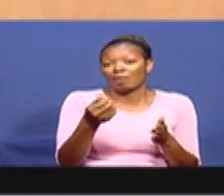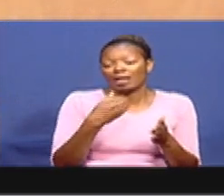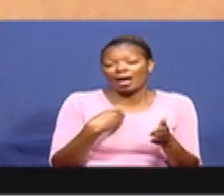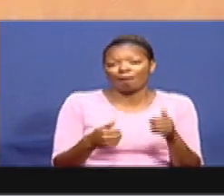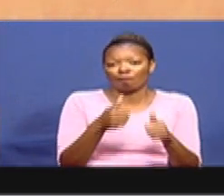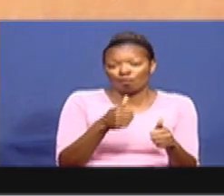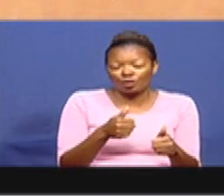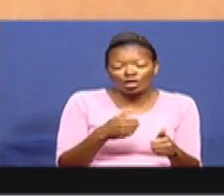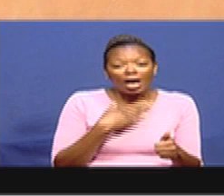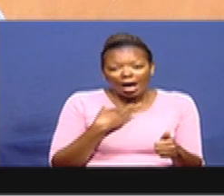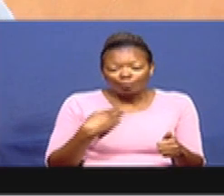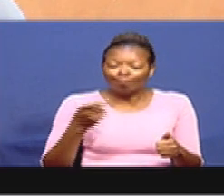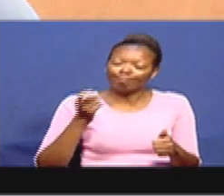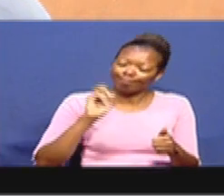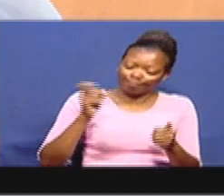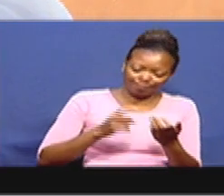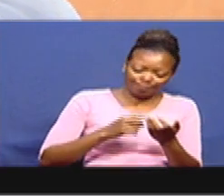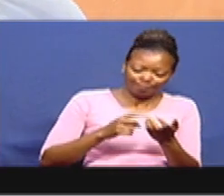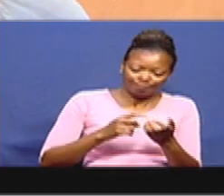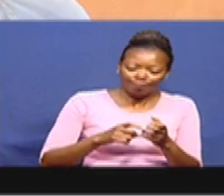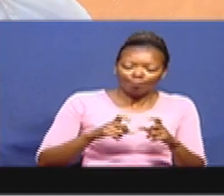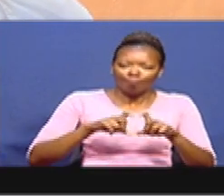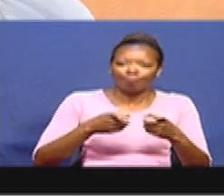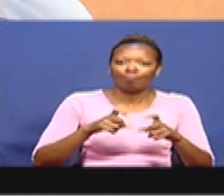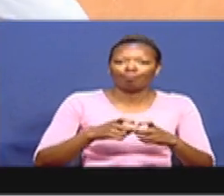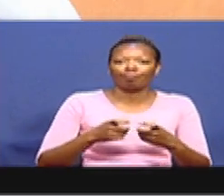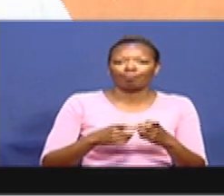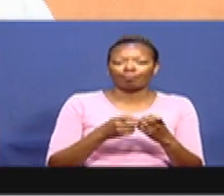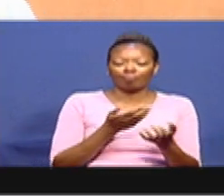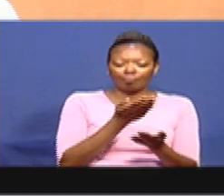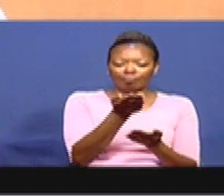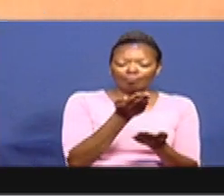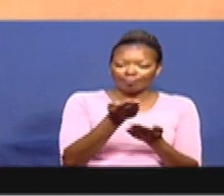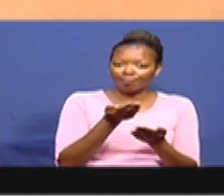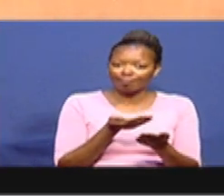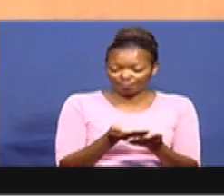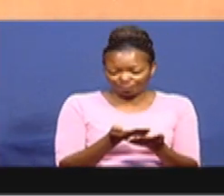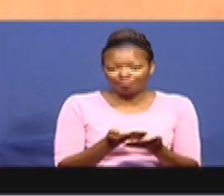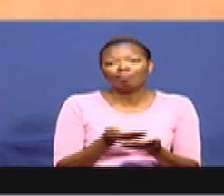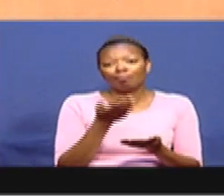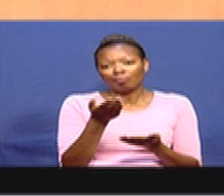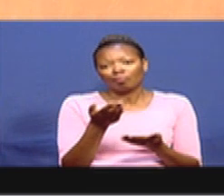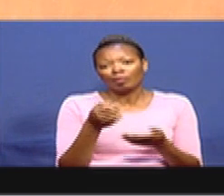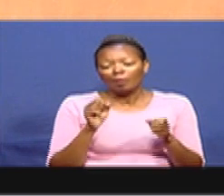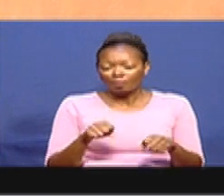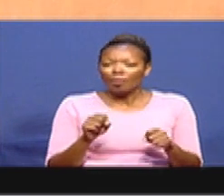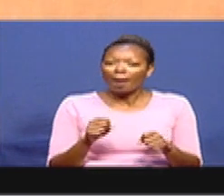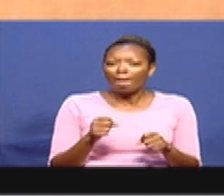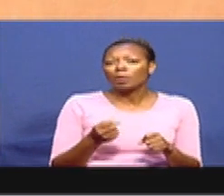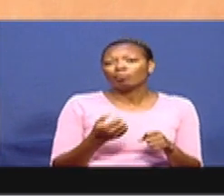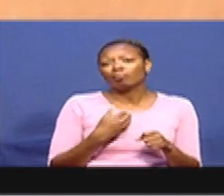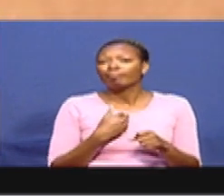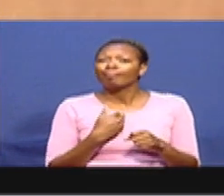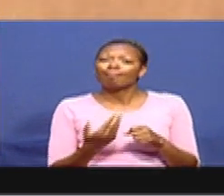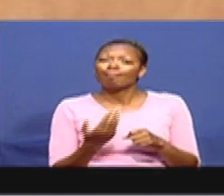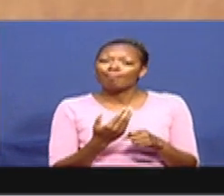hatchery. Yes, unaweza kuku kwa kuangua ifaranga, sinesangua ifaranga, si ndio? Kuku unaweza yekea kama